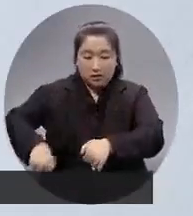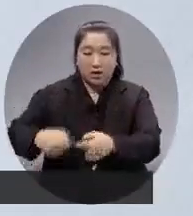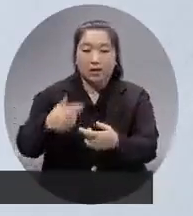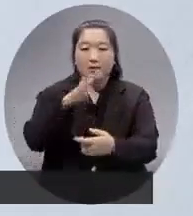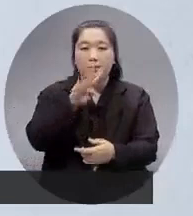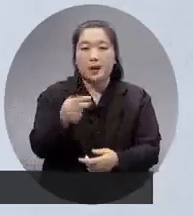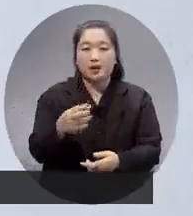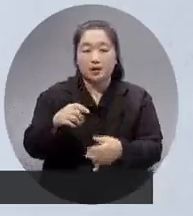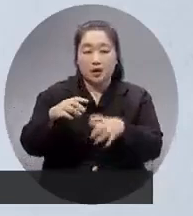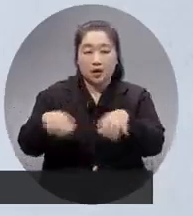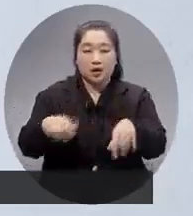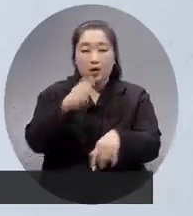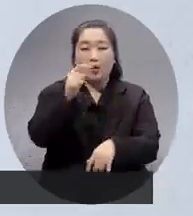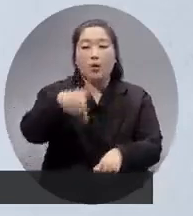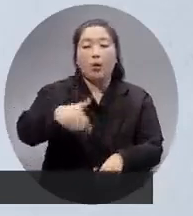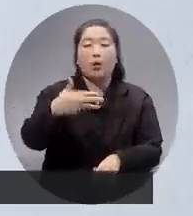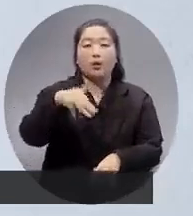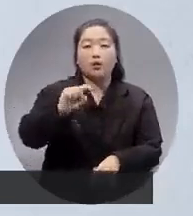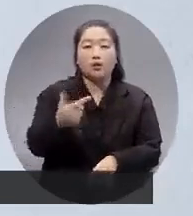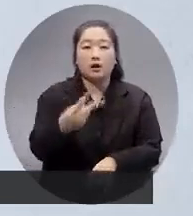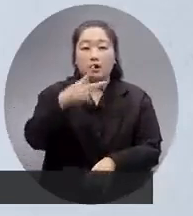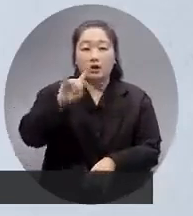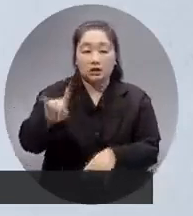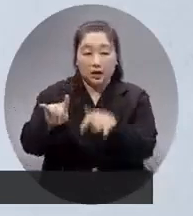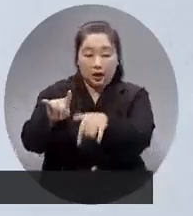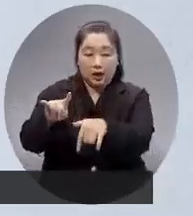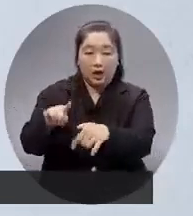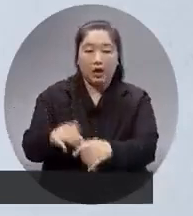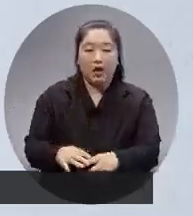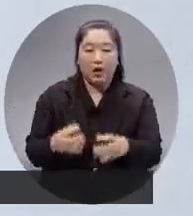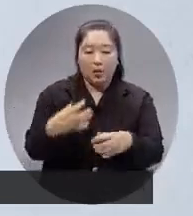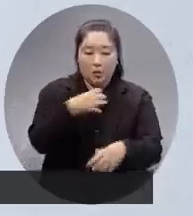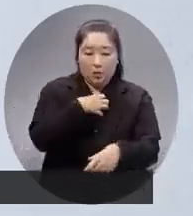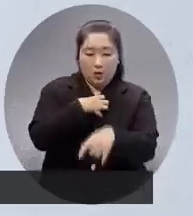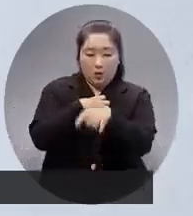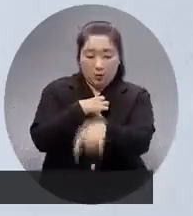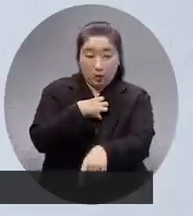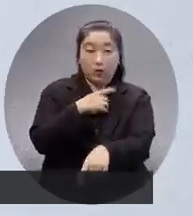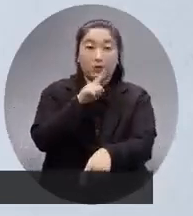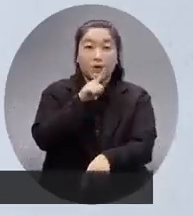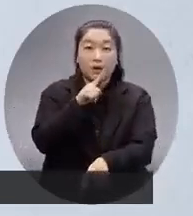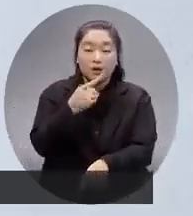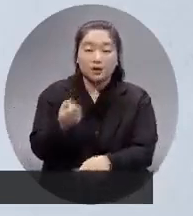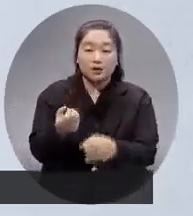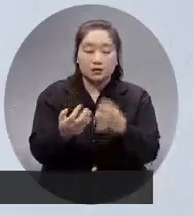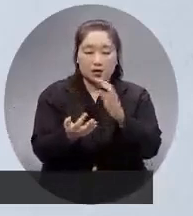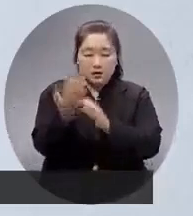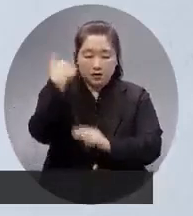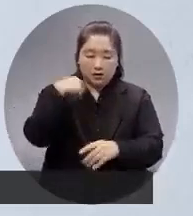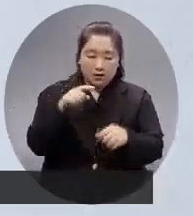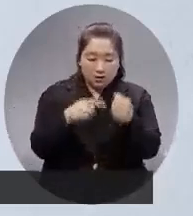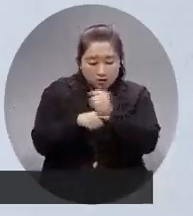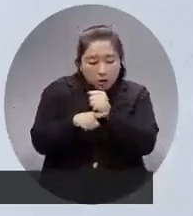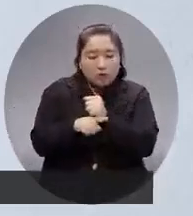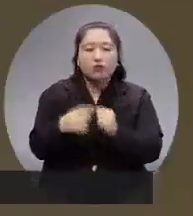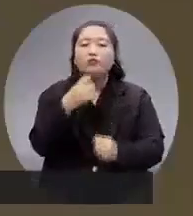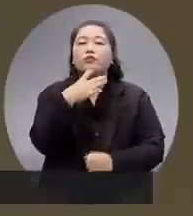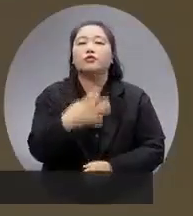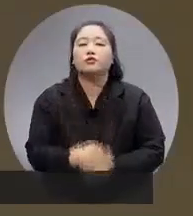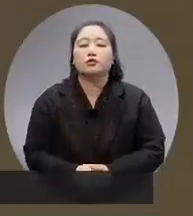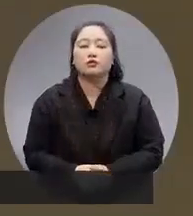변성한 복합체 즉 취약한 지질구조를 가진 옥천대를 위험지로 논하지만 선행 연구가 된 곳에 불과합니다